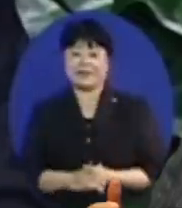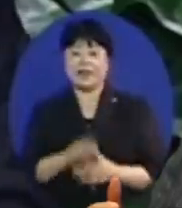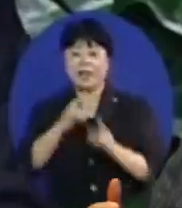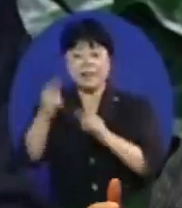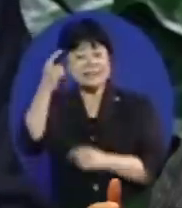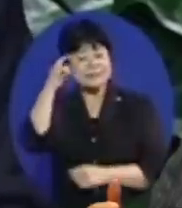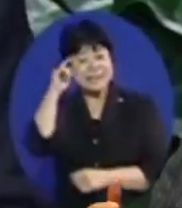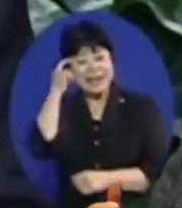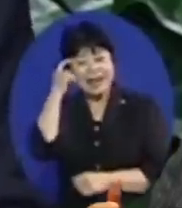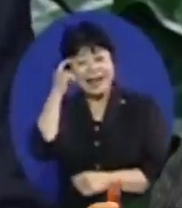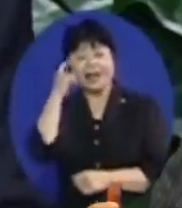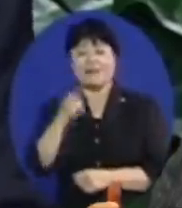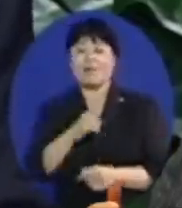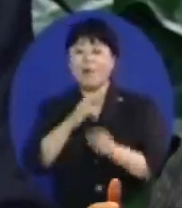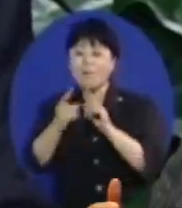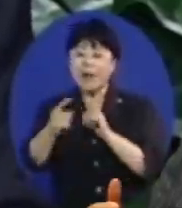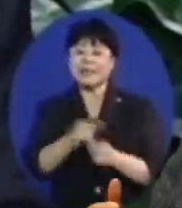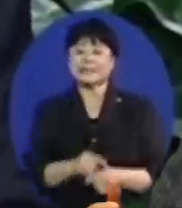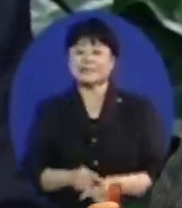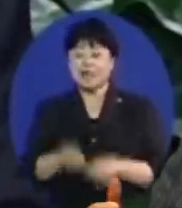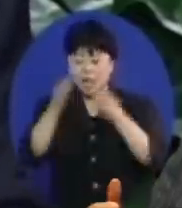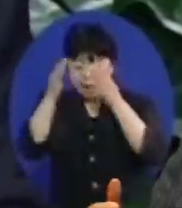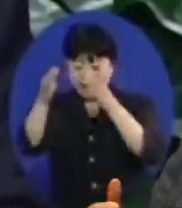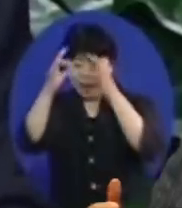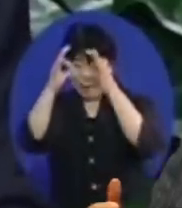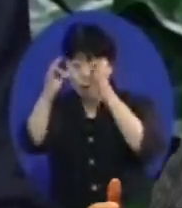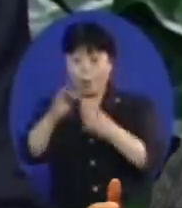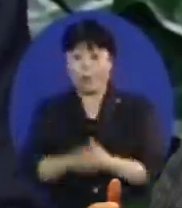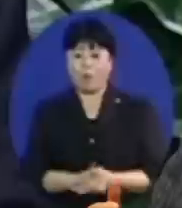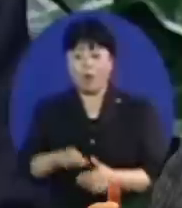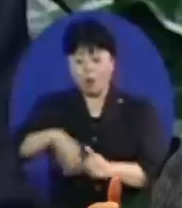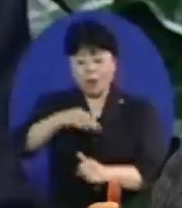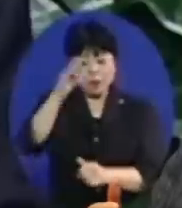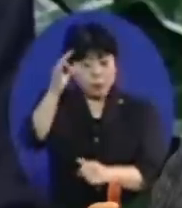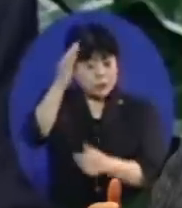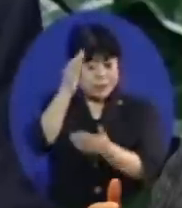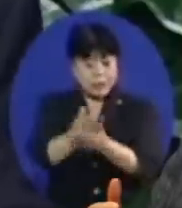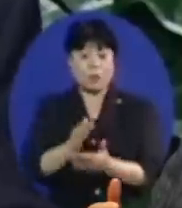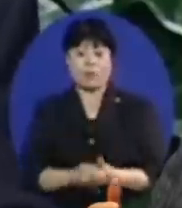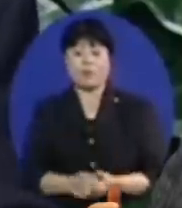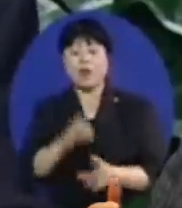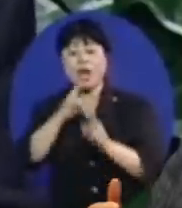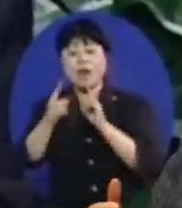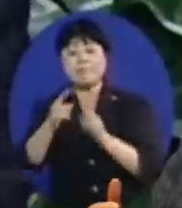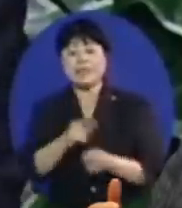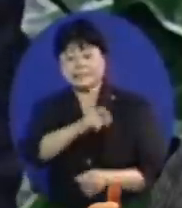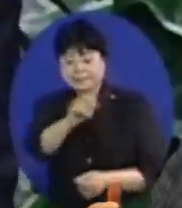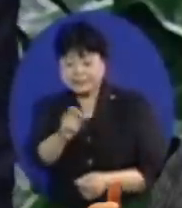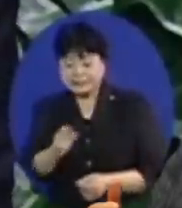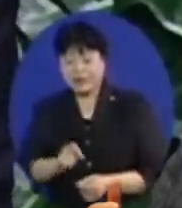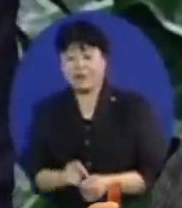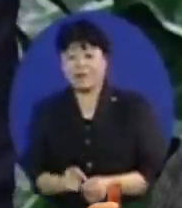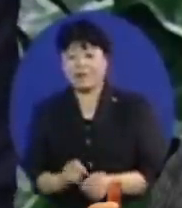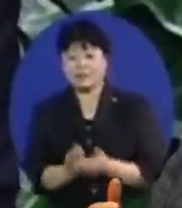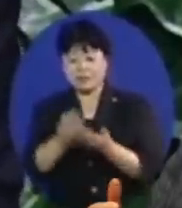말씀을 생각하고 말씀을 늘 바라봐야 되는 것입니다. 환경을 바라보지 마세요. 말씀을 적어서 늘 손에 들고 보고